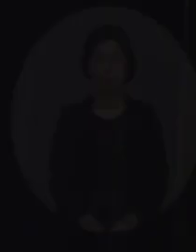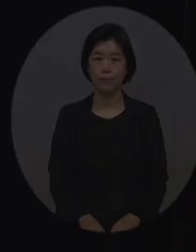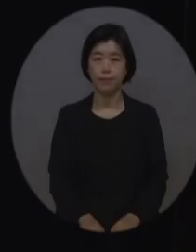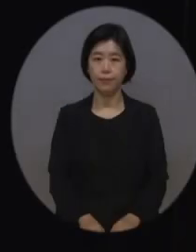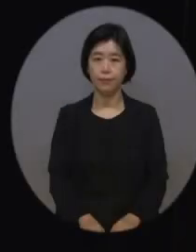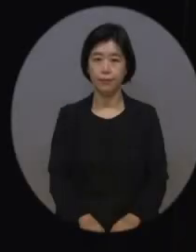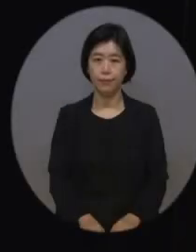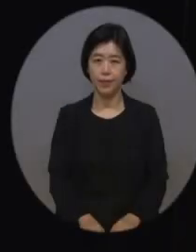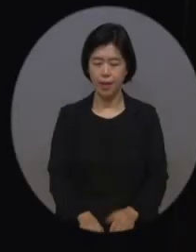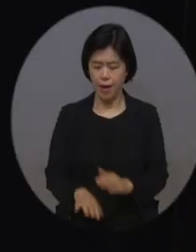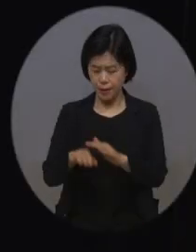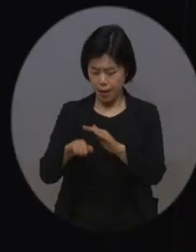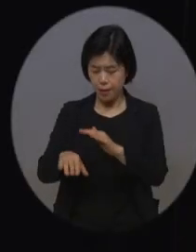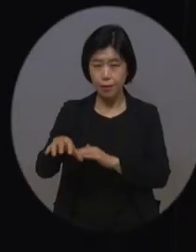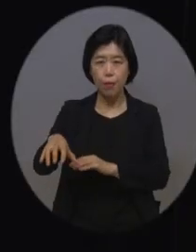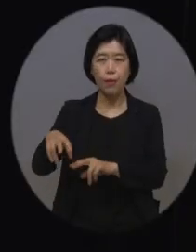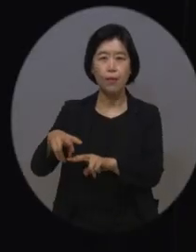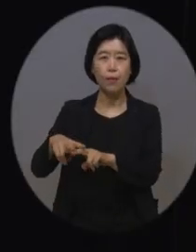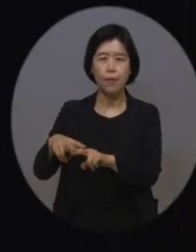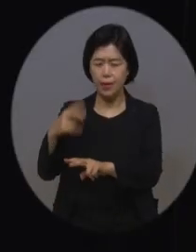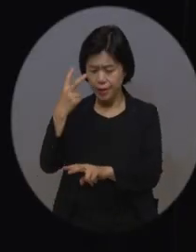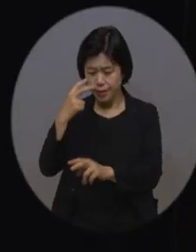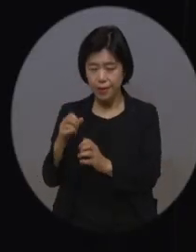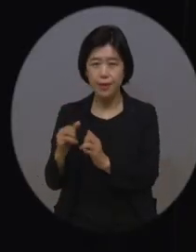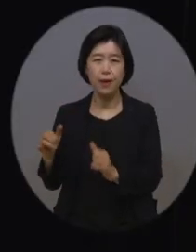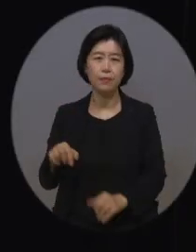낮은 자리를 지키는 사람들.